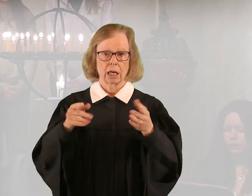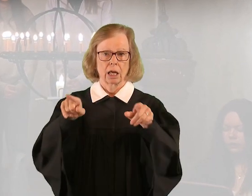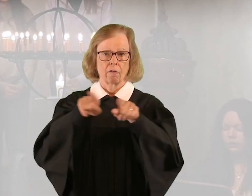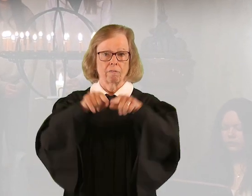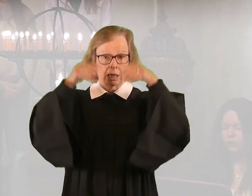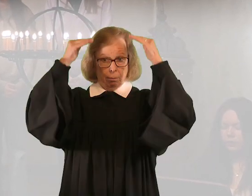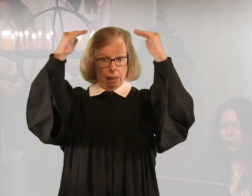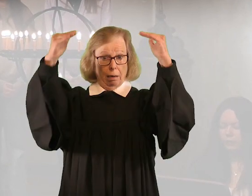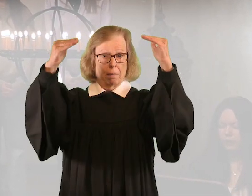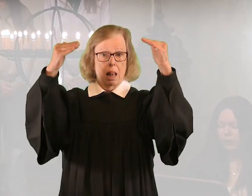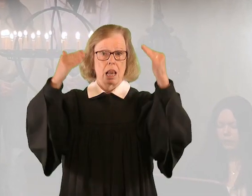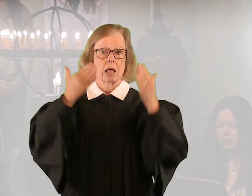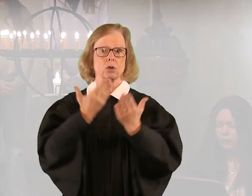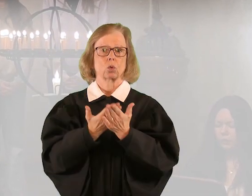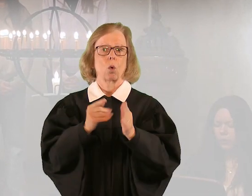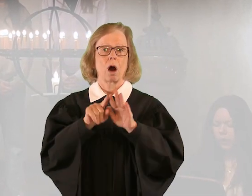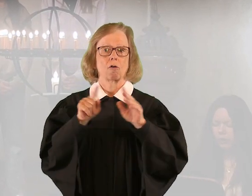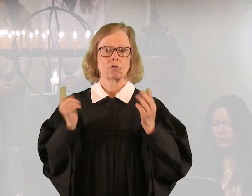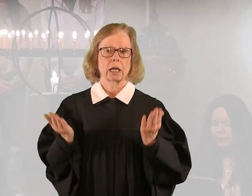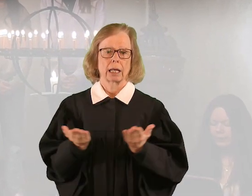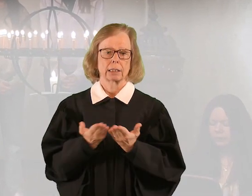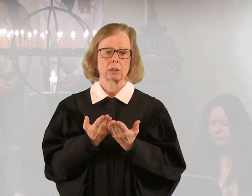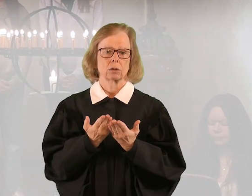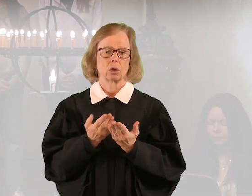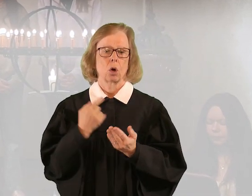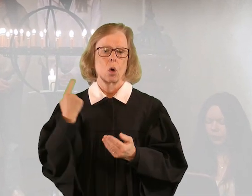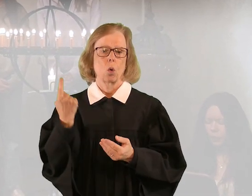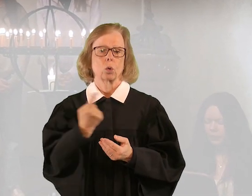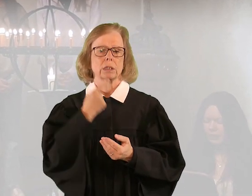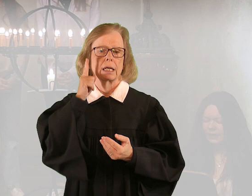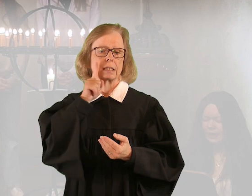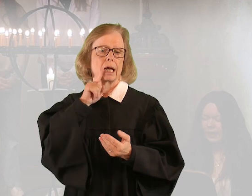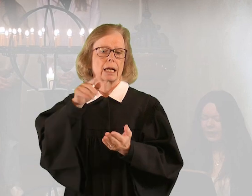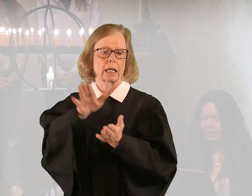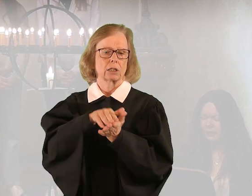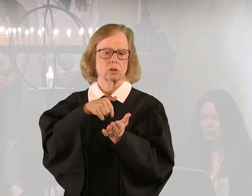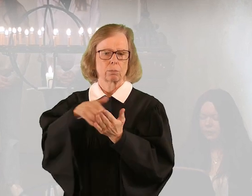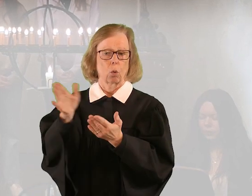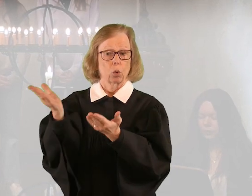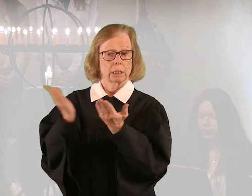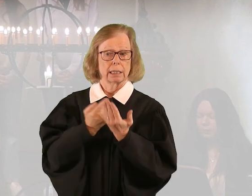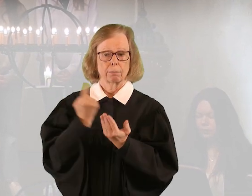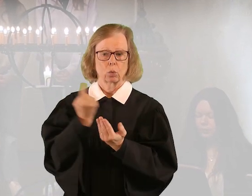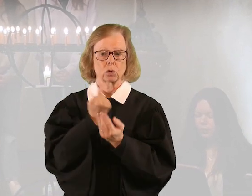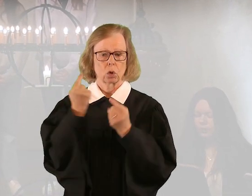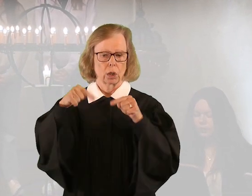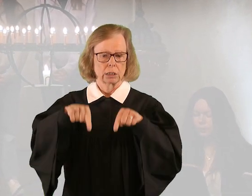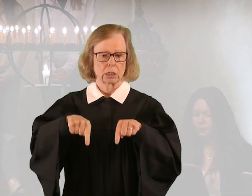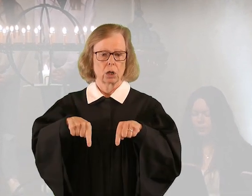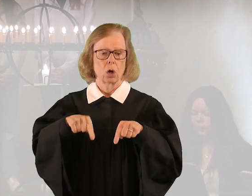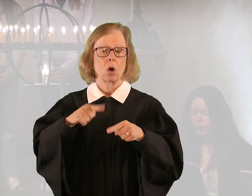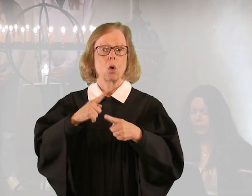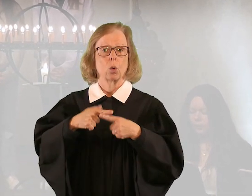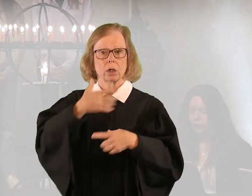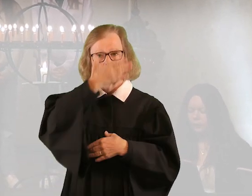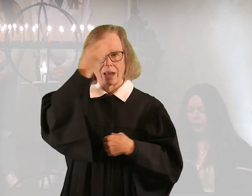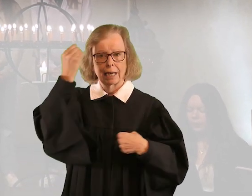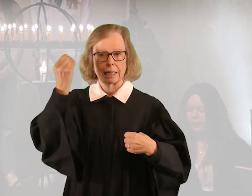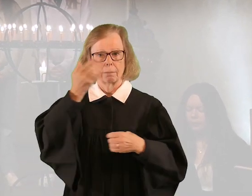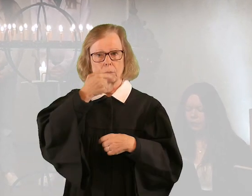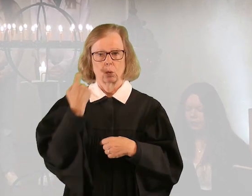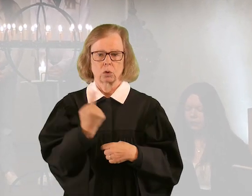geschehe, wie im Himmel, so auf Erden. Unser tägliches Brot gib uns heute